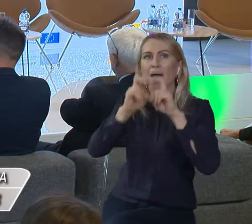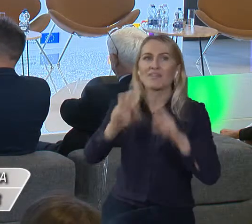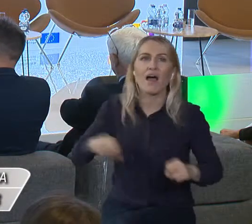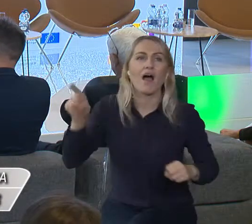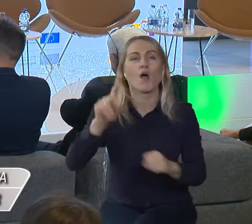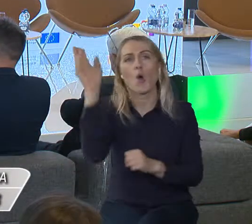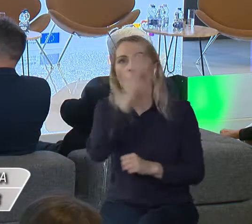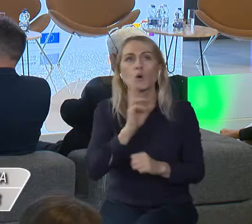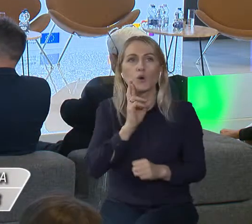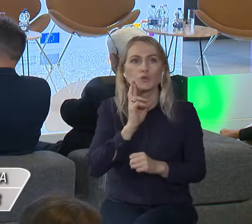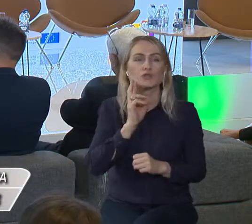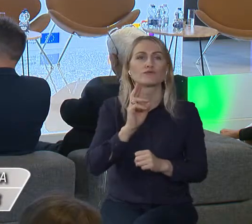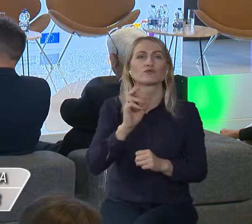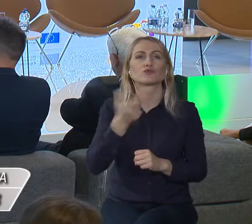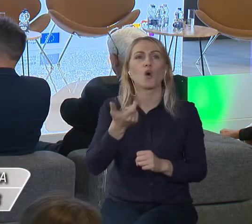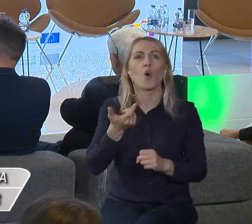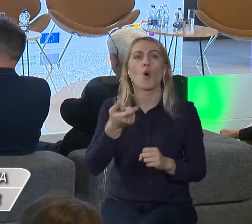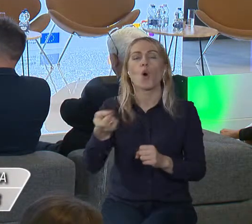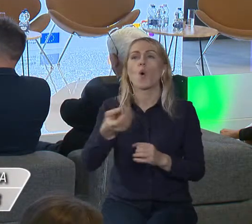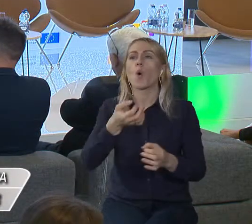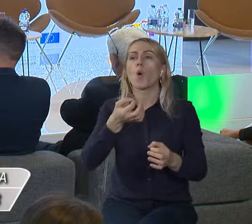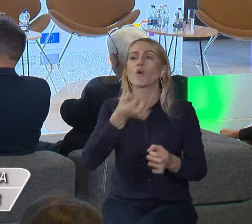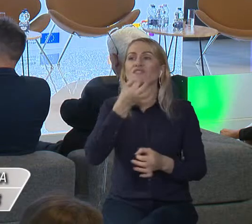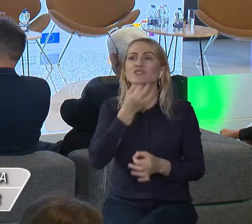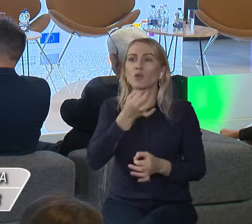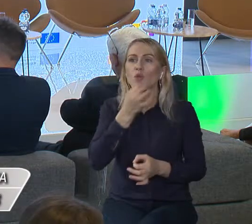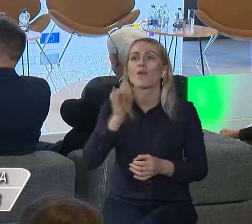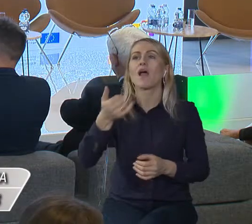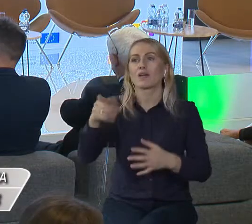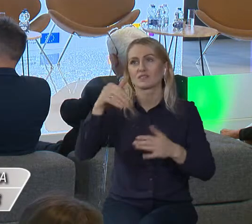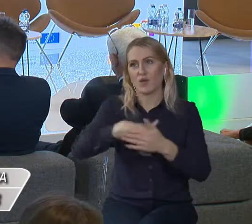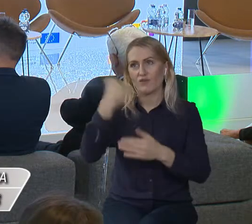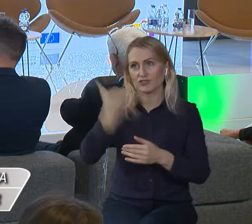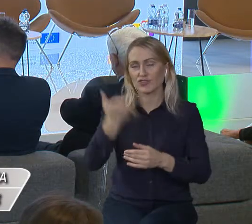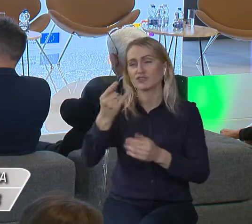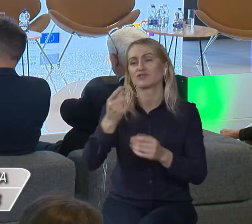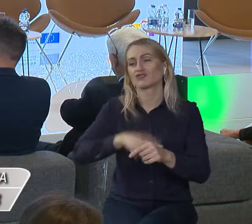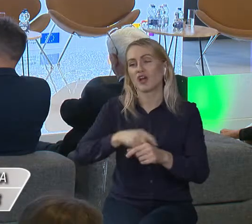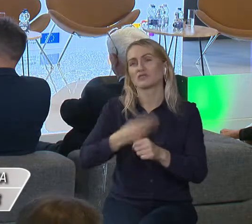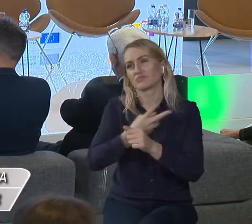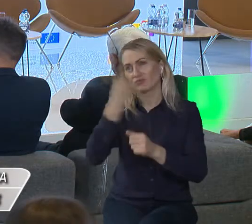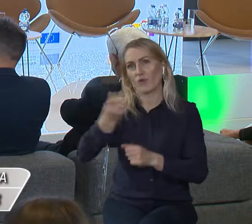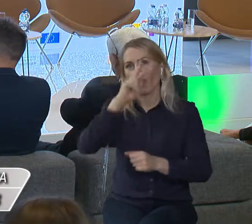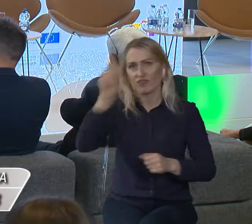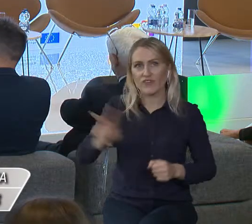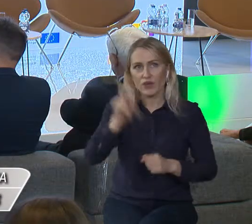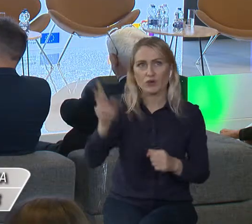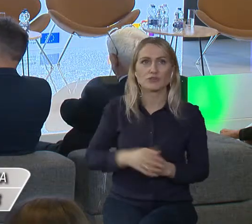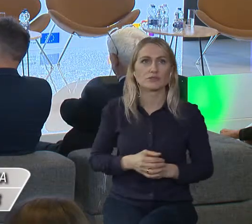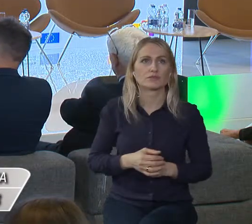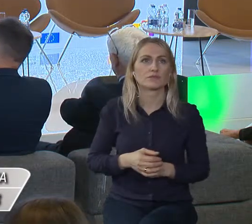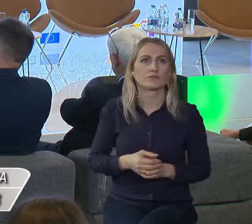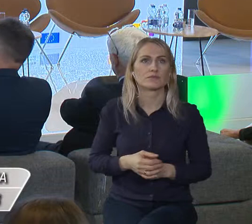rodziców pod kwestionariuszem pod kątem zachowań dziecka przekracza 2 godziny. No